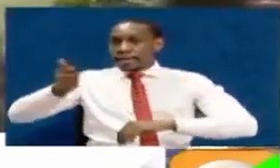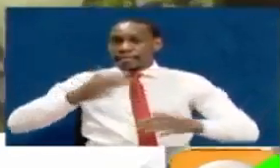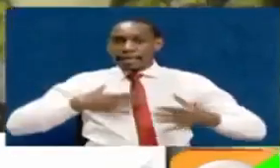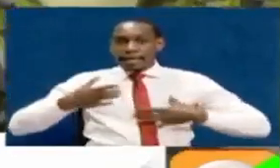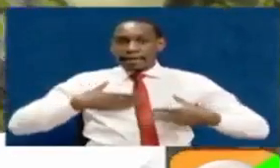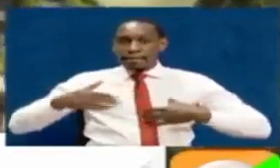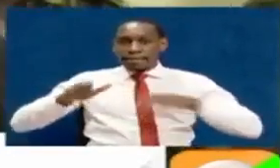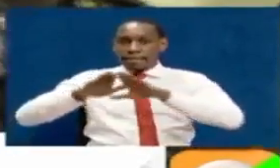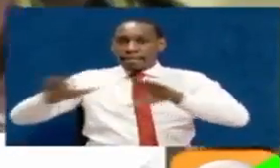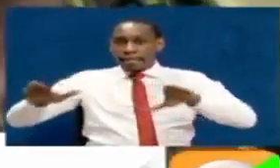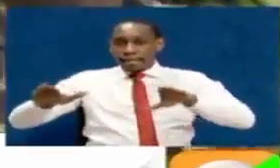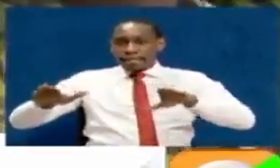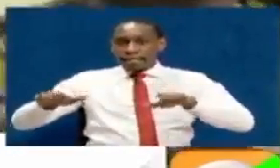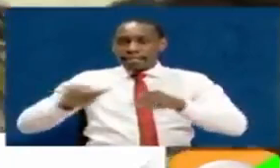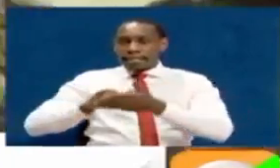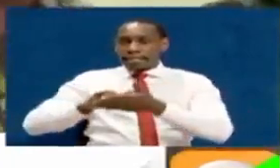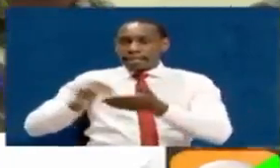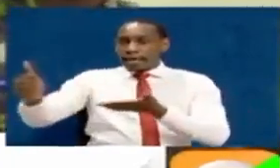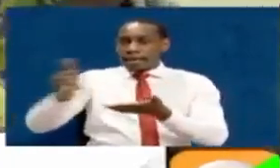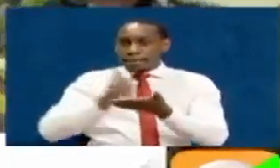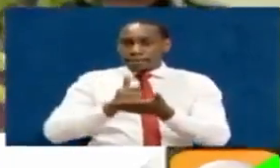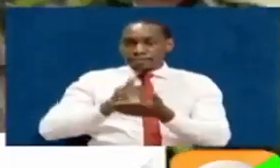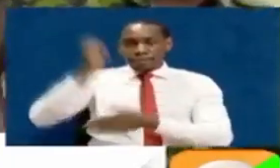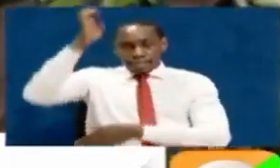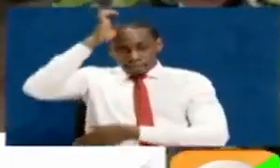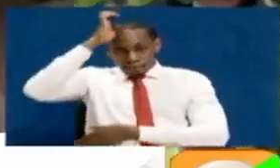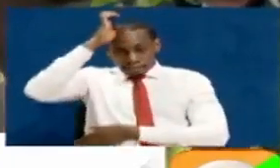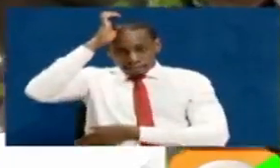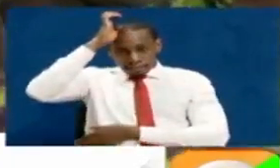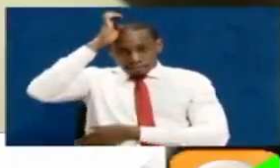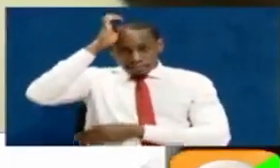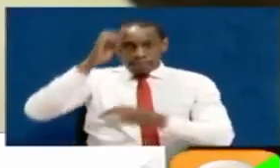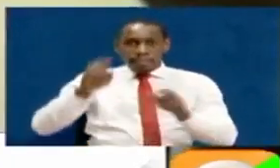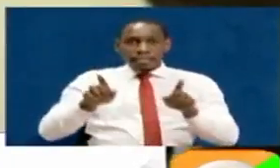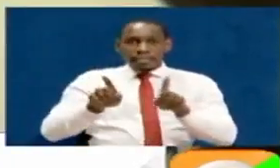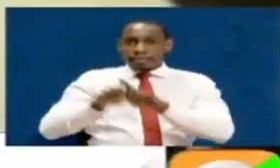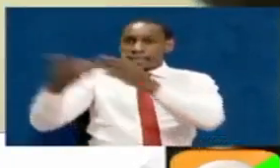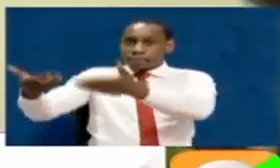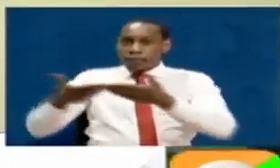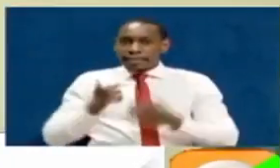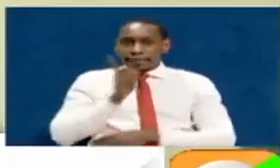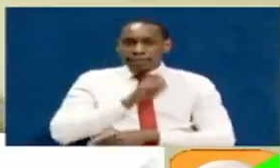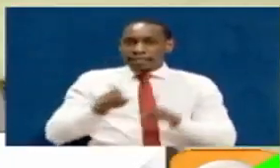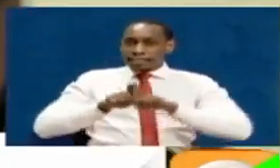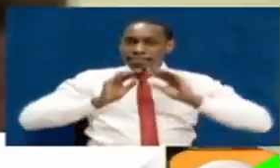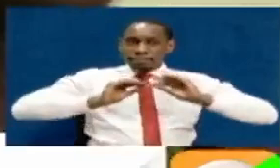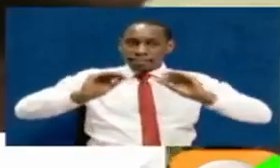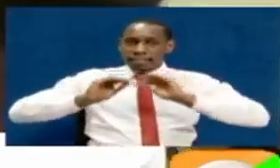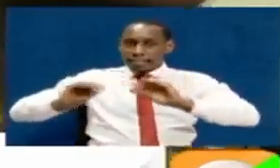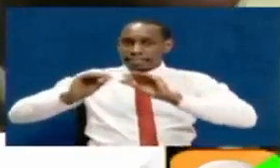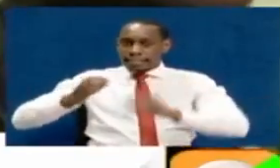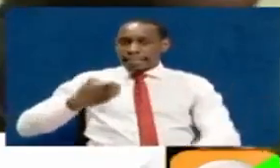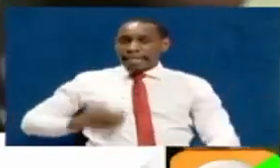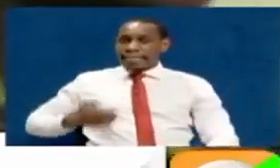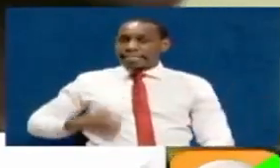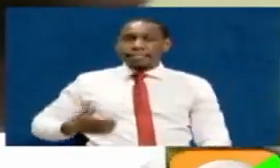wanajeshi wachanga ambao wameandikwa kutoka Eldoret, na wapokea na wafundisha